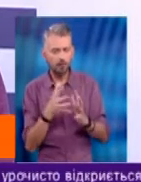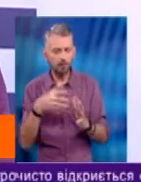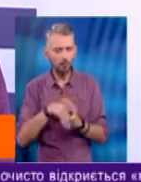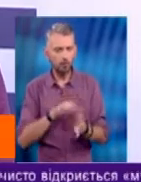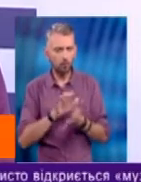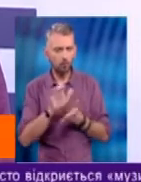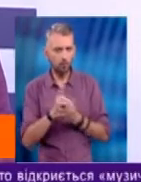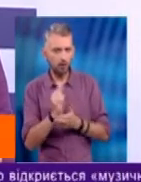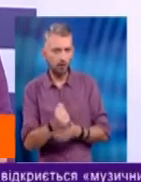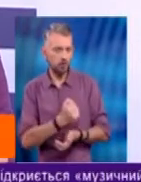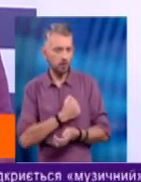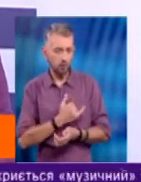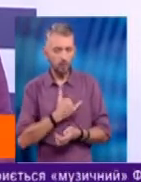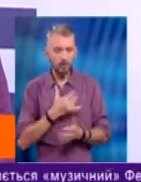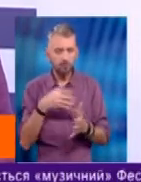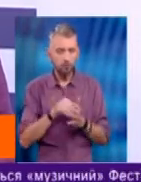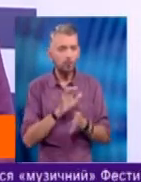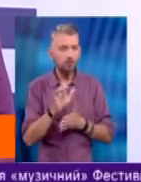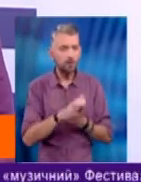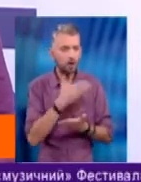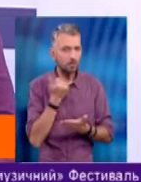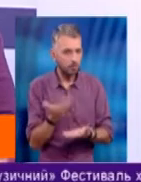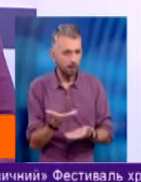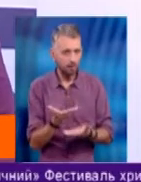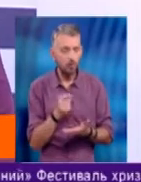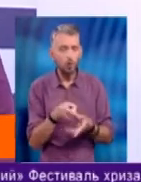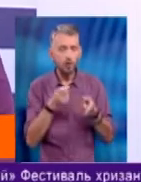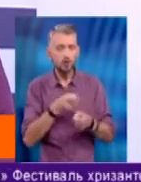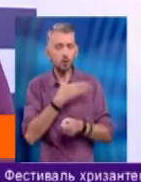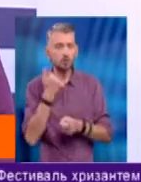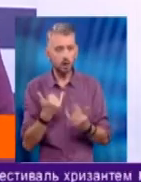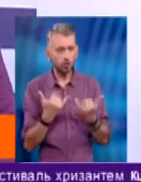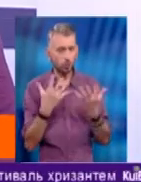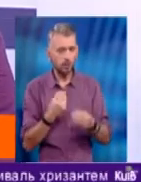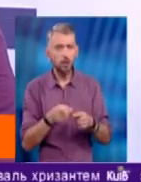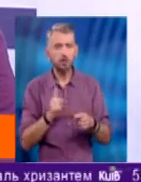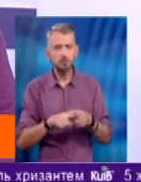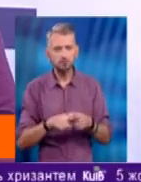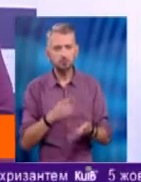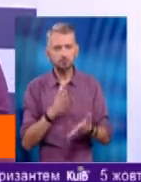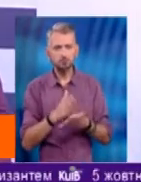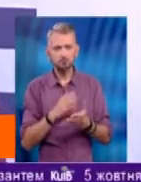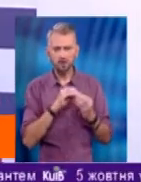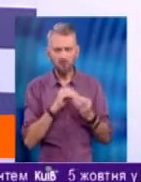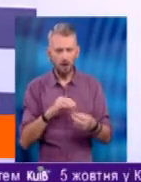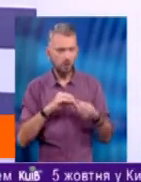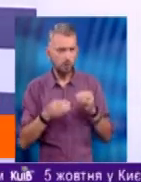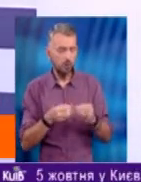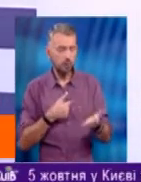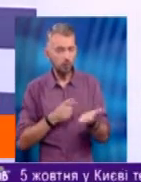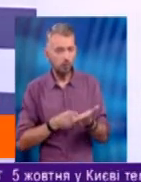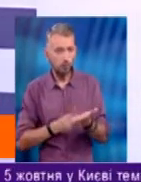виробника. Ну, на жаль, у нас внутрішнього виробника то немає. Нього дійсно немає на сьогоднішній день, і це стала проблема, якою ми вже доводимо,